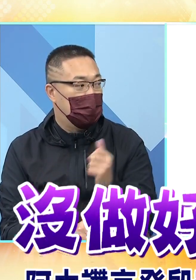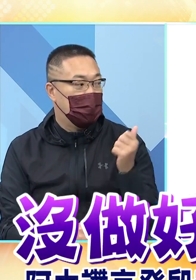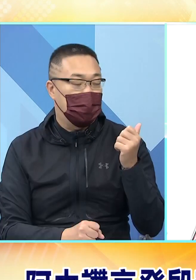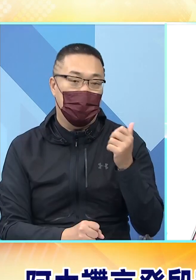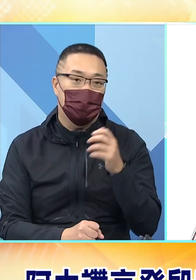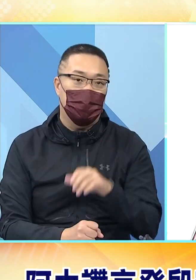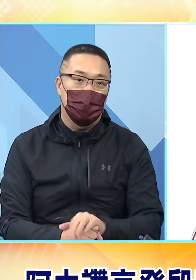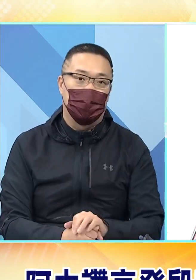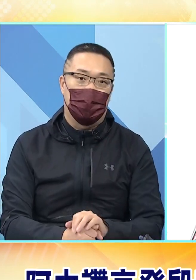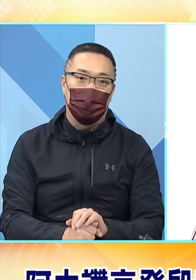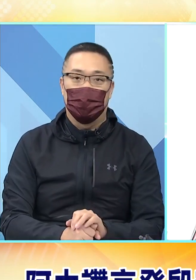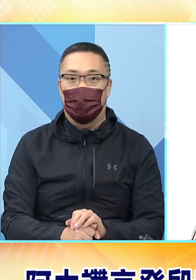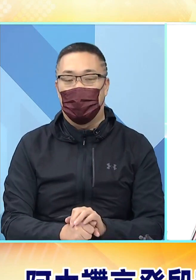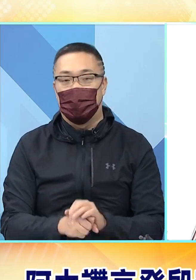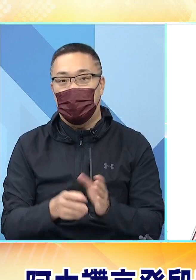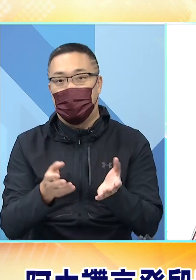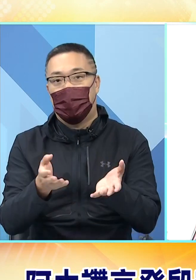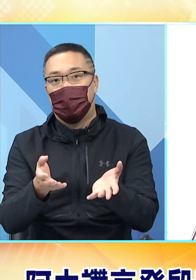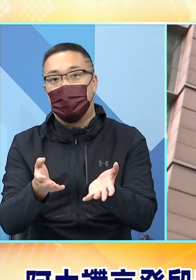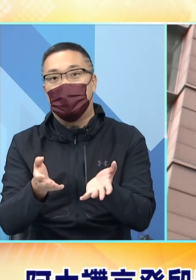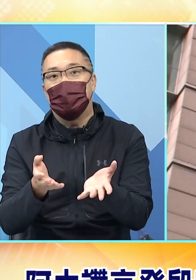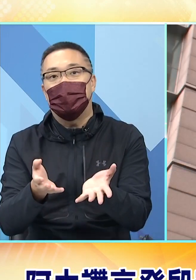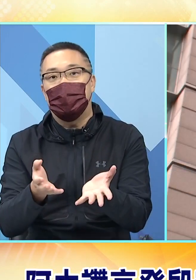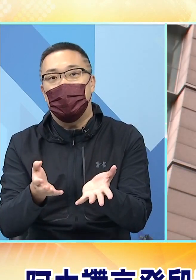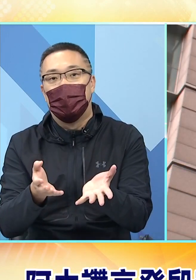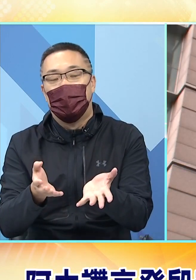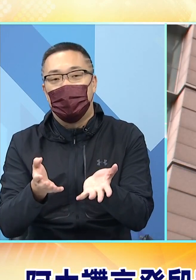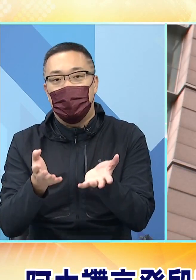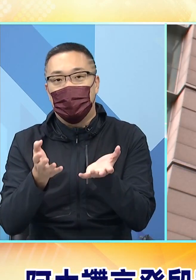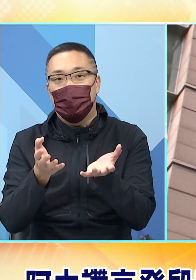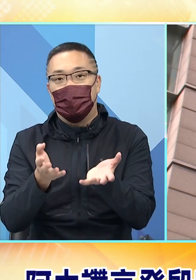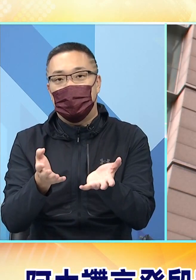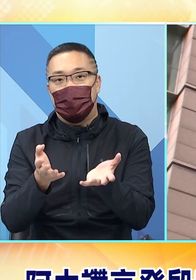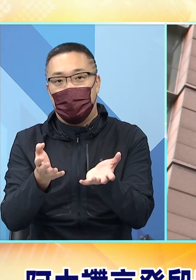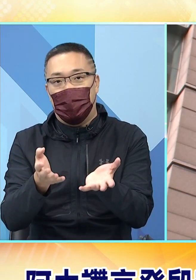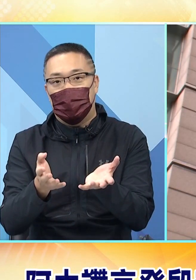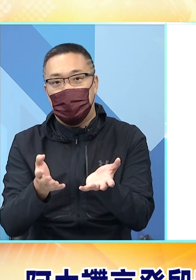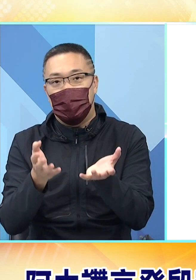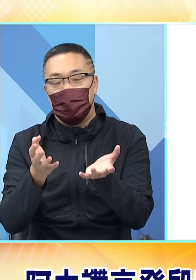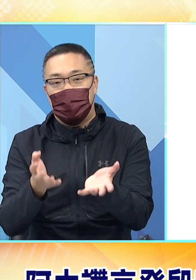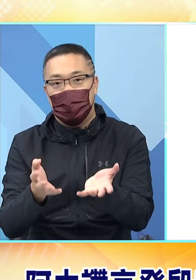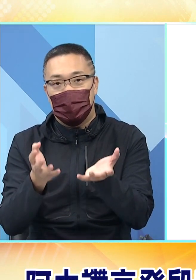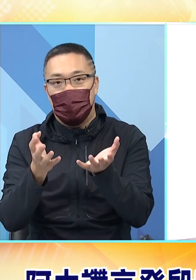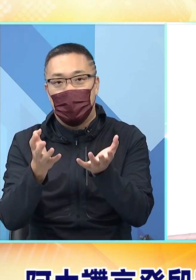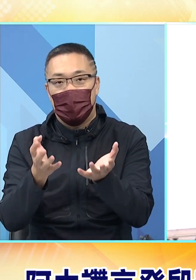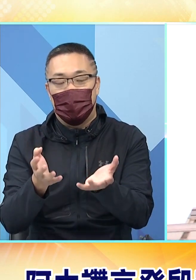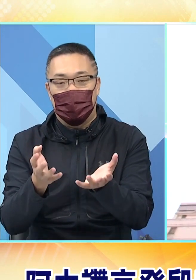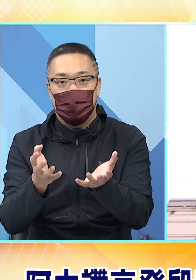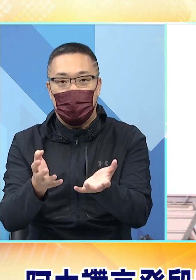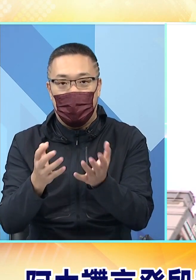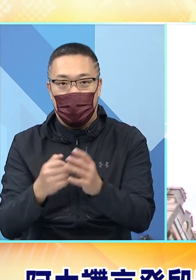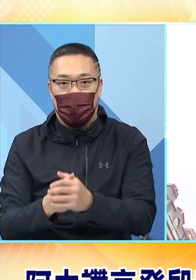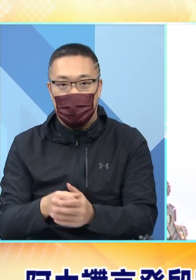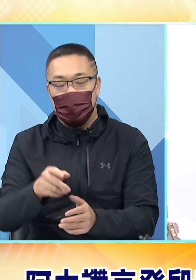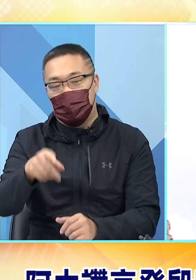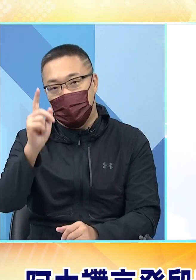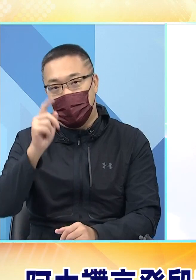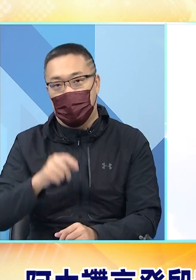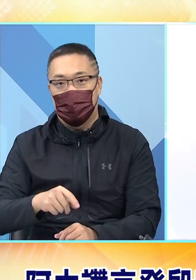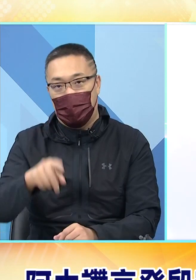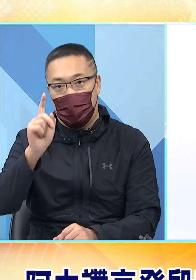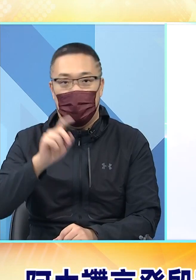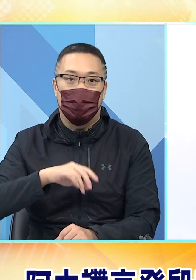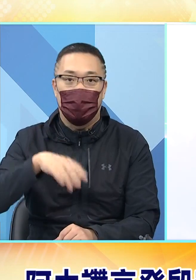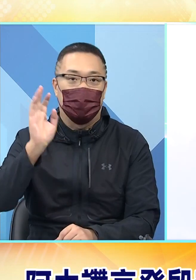核，才会出现这种荒谬的状况。那你信不信呢？你如果是塔利班侧翼，你相信小吃店卖快餐你去